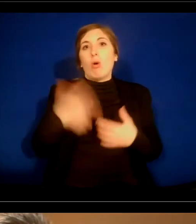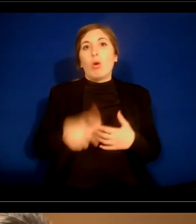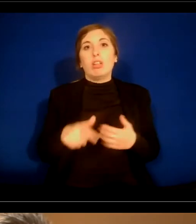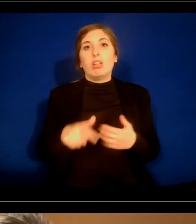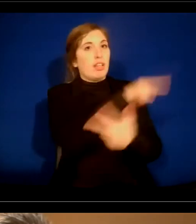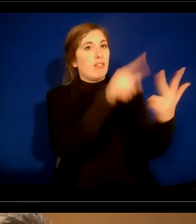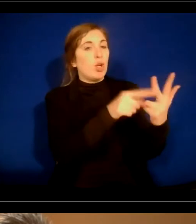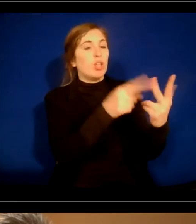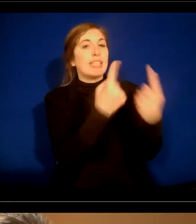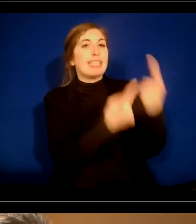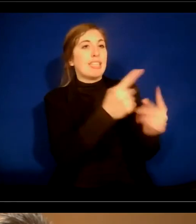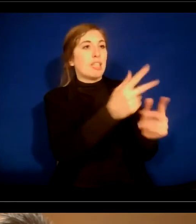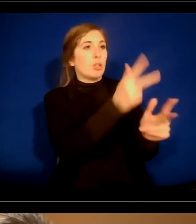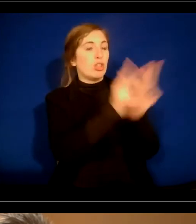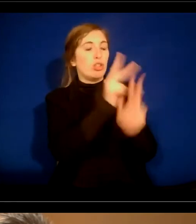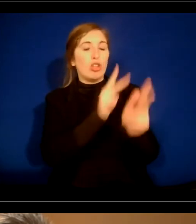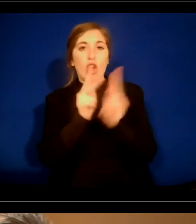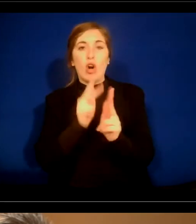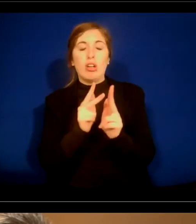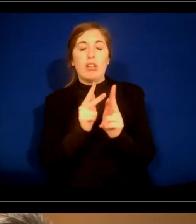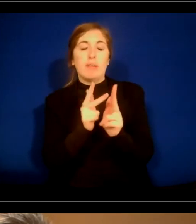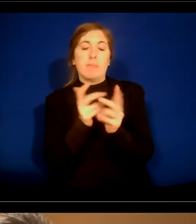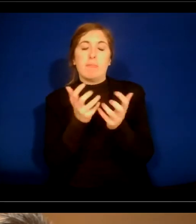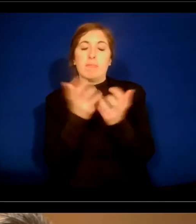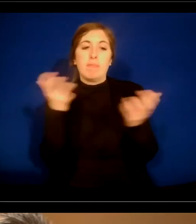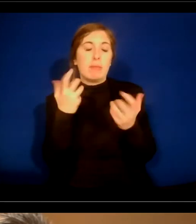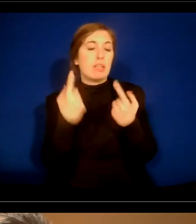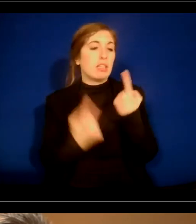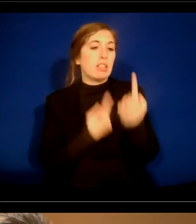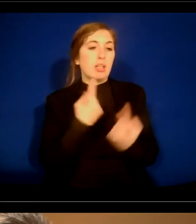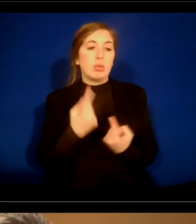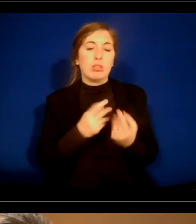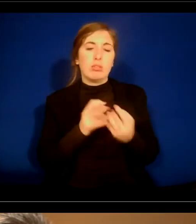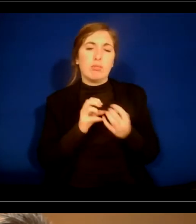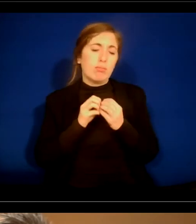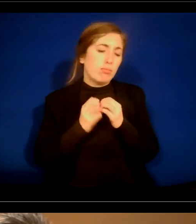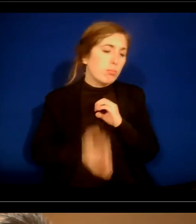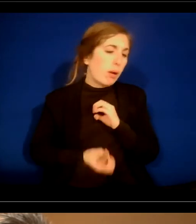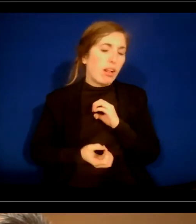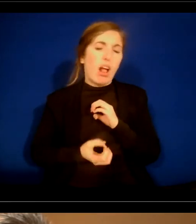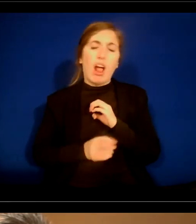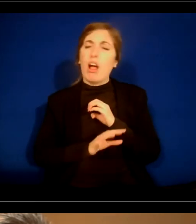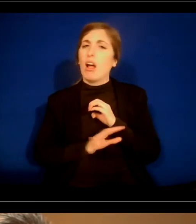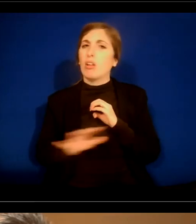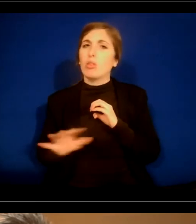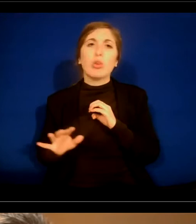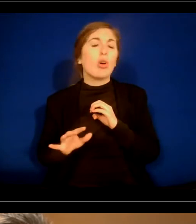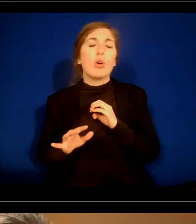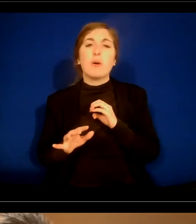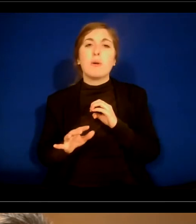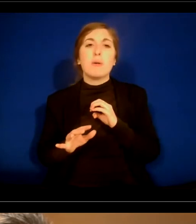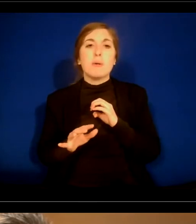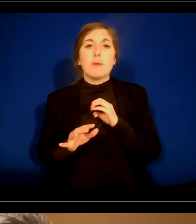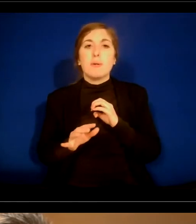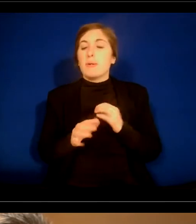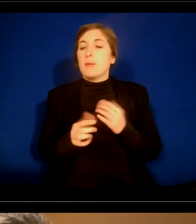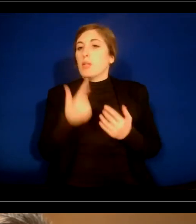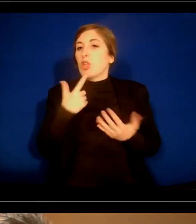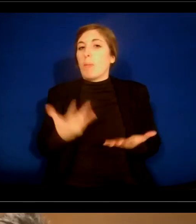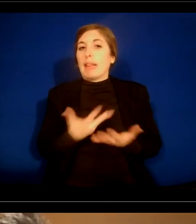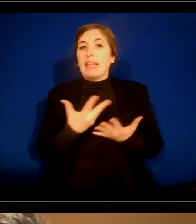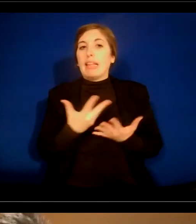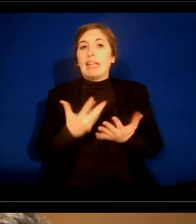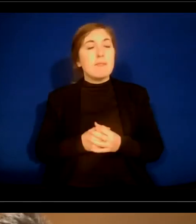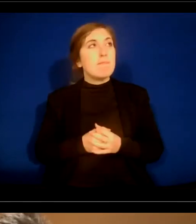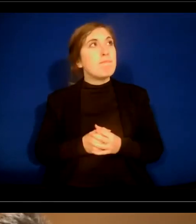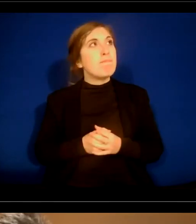sono ovviamente delle situazioni enormemente complesse, e quindi come dire, sicuramente la